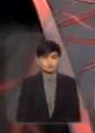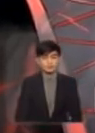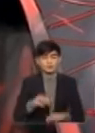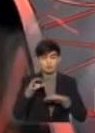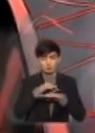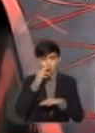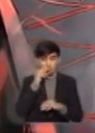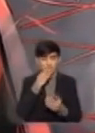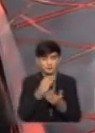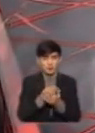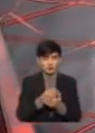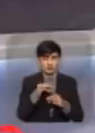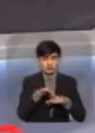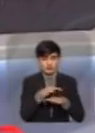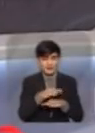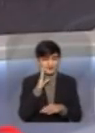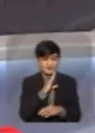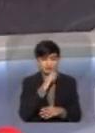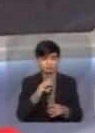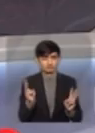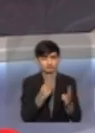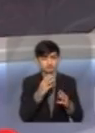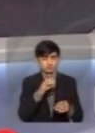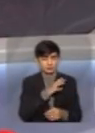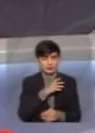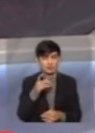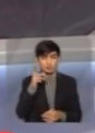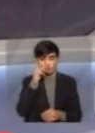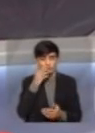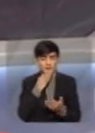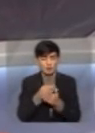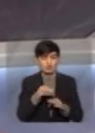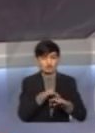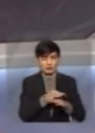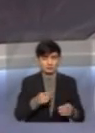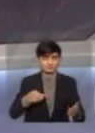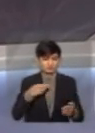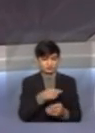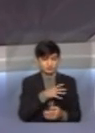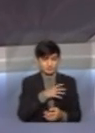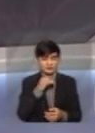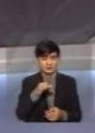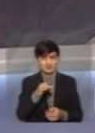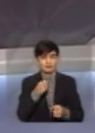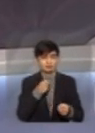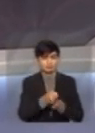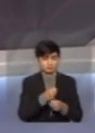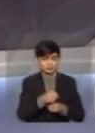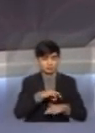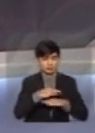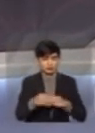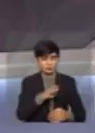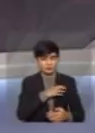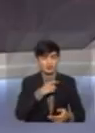Күйеуі әйелін өртеп жіберді, күйеуі әйелін пышақтап өлтірді. Аямай соққыға жығып ауруханадан бірақ шықты, мүгедек